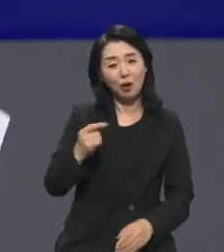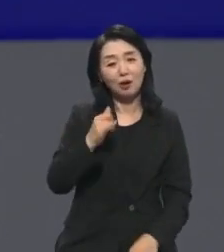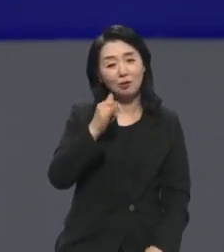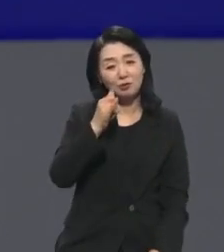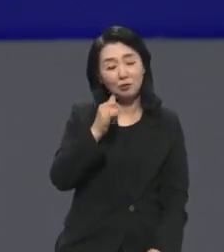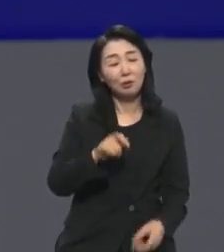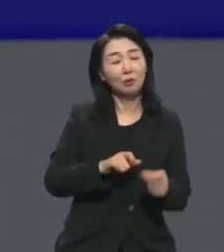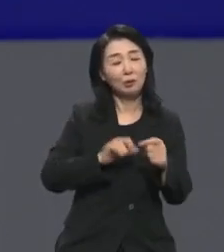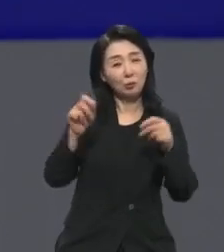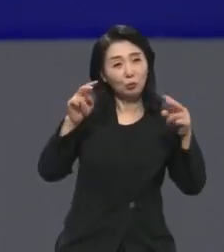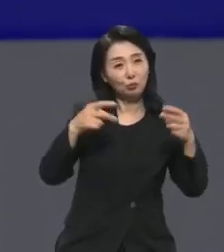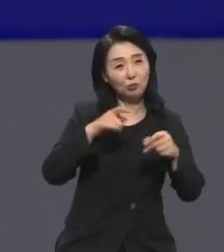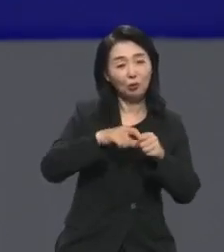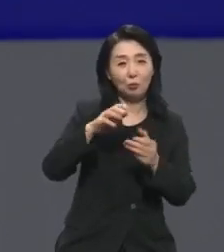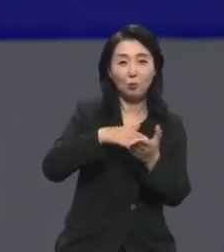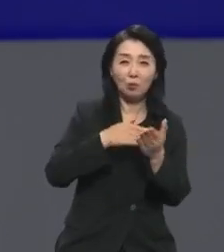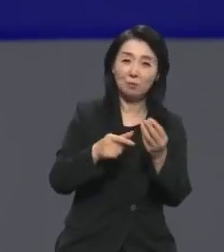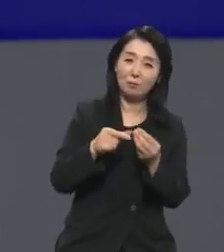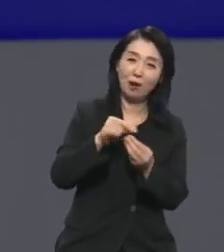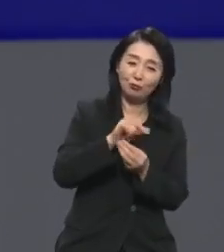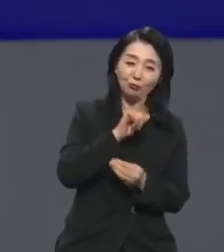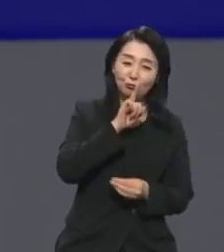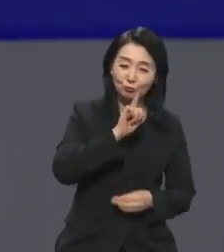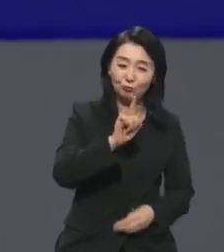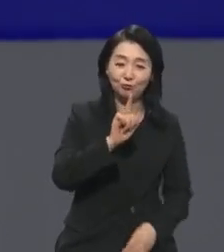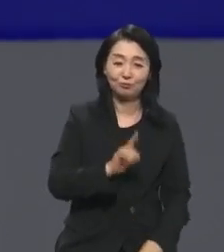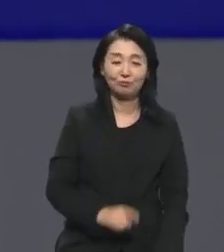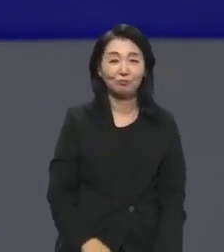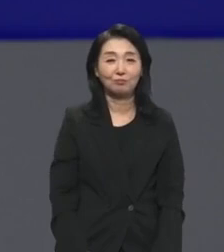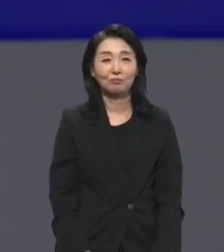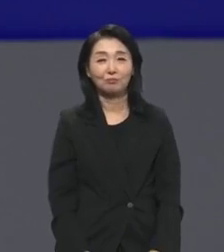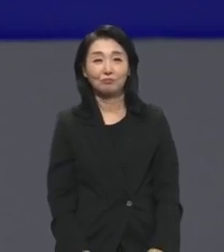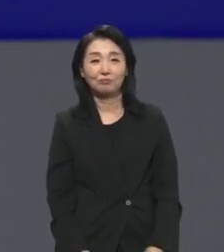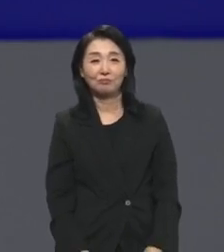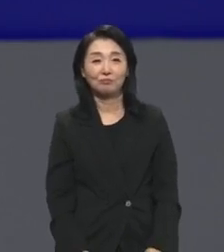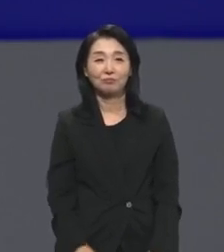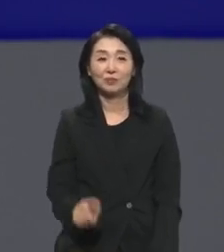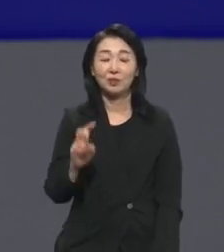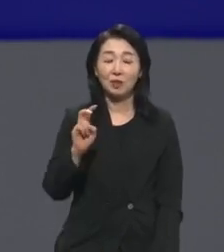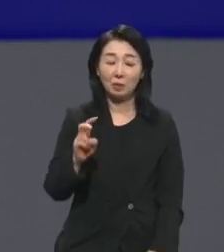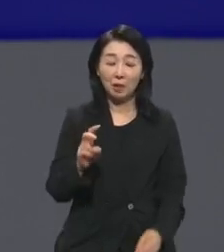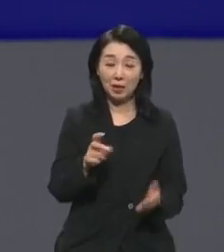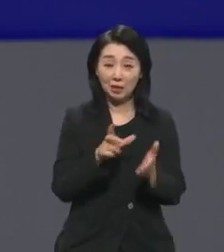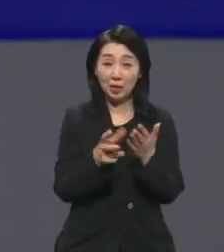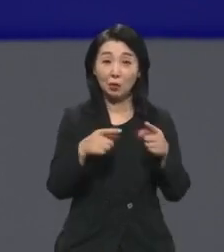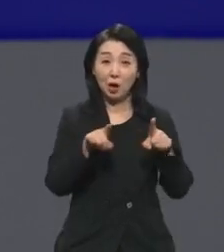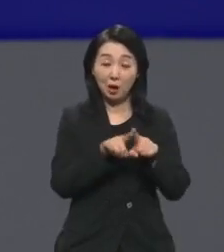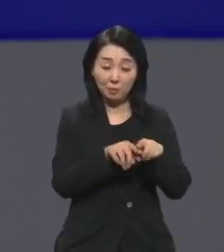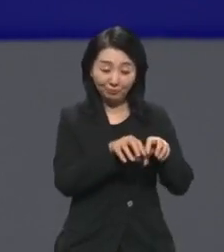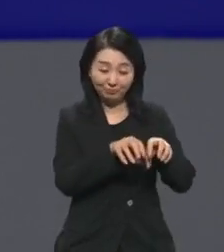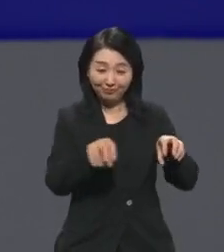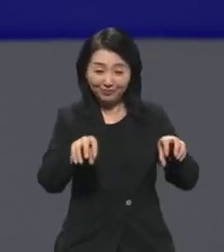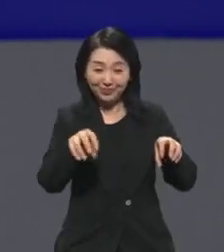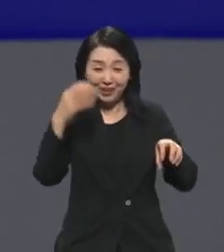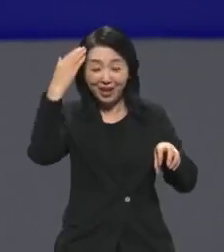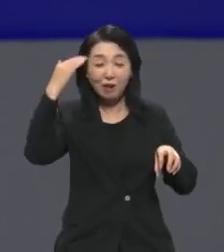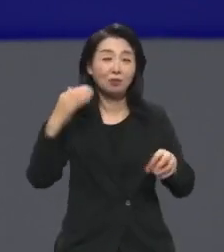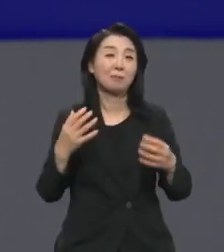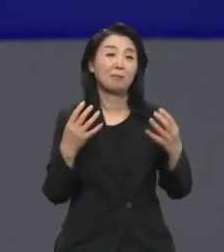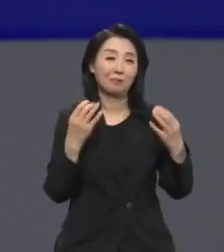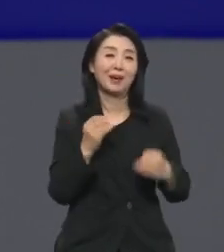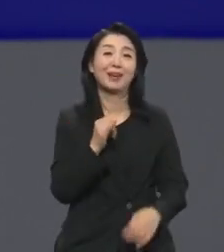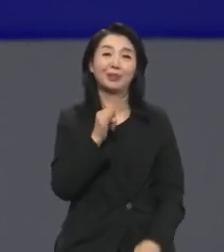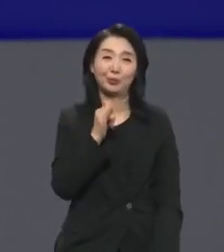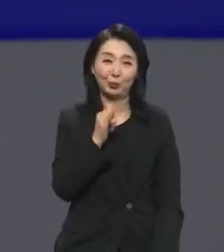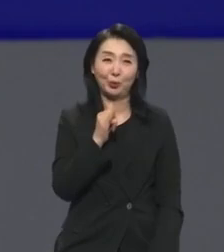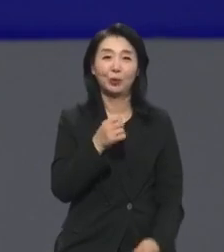보통 국수나 떡볶이, 만두 뭐 이런 걸 드시더라고요. 아마 이렇게 여러 재료가 한 번에 들어간 요리가 동양에는 많다 보니까